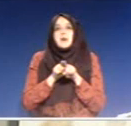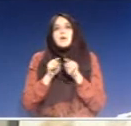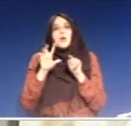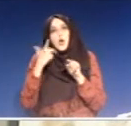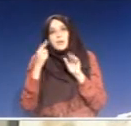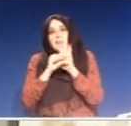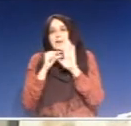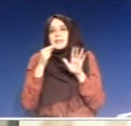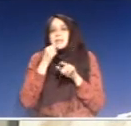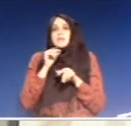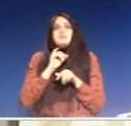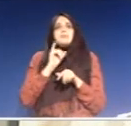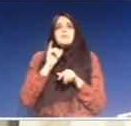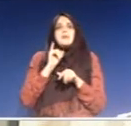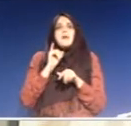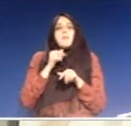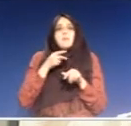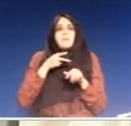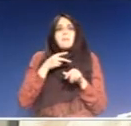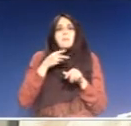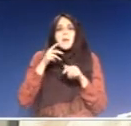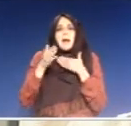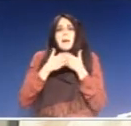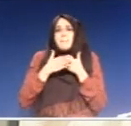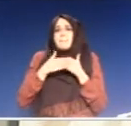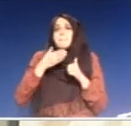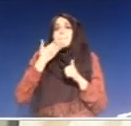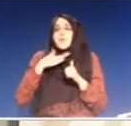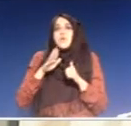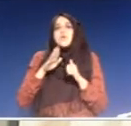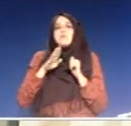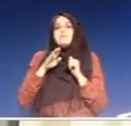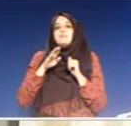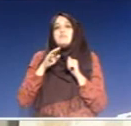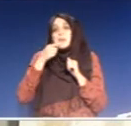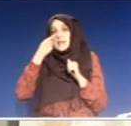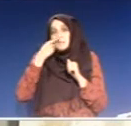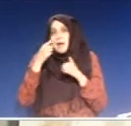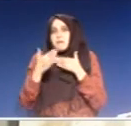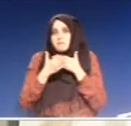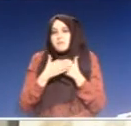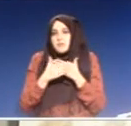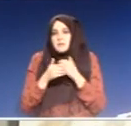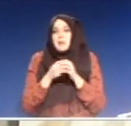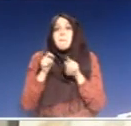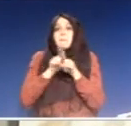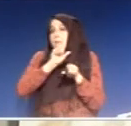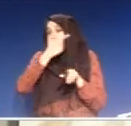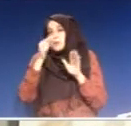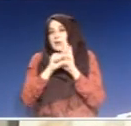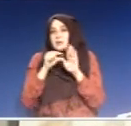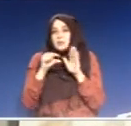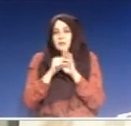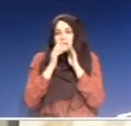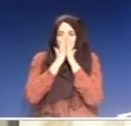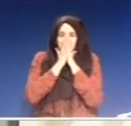مثل خبير، وفي في مثل قوله تعالى: فاسألوا أهل الذكر إن